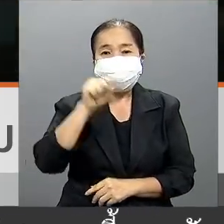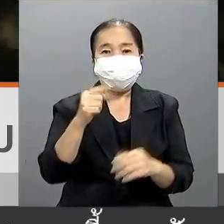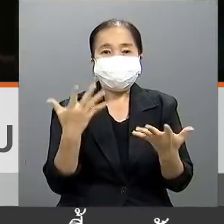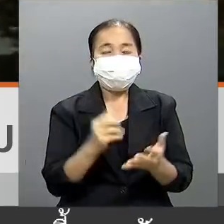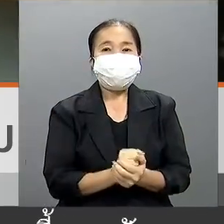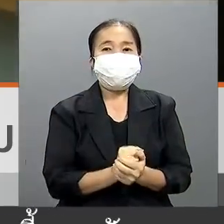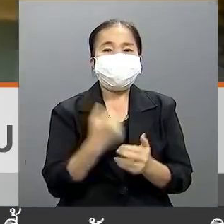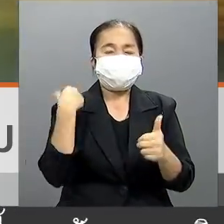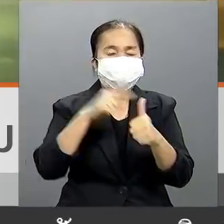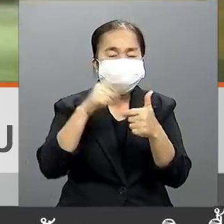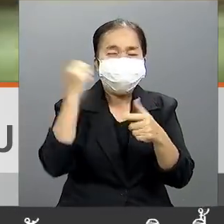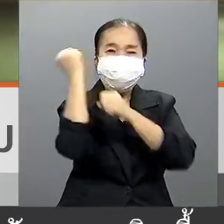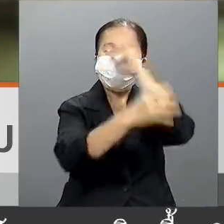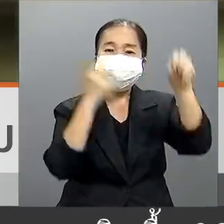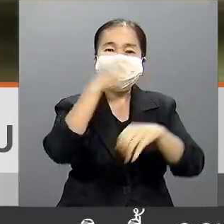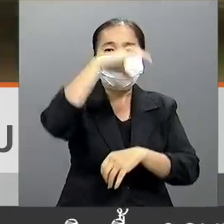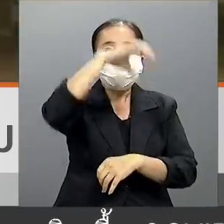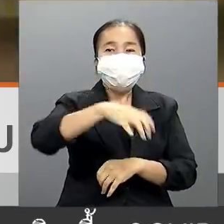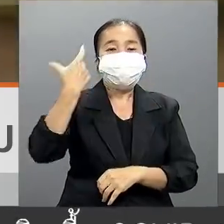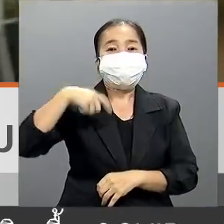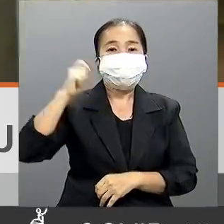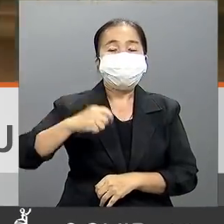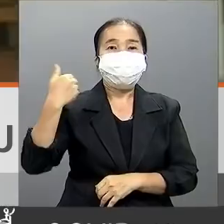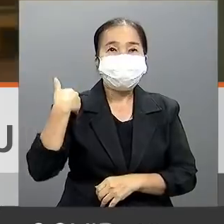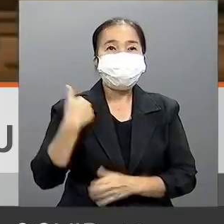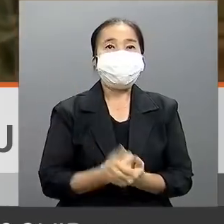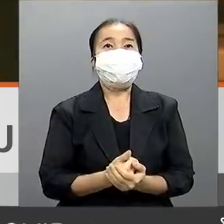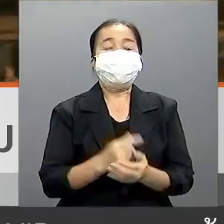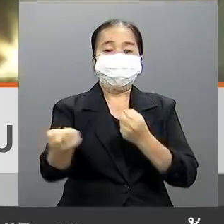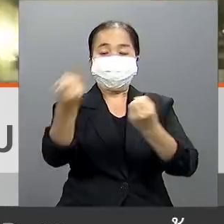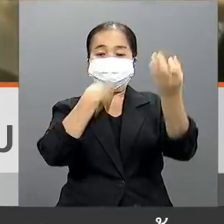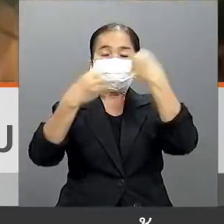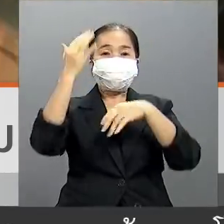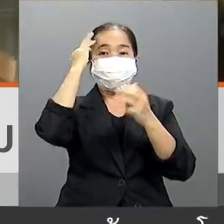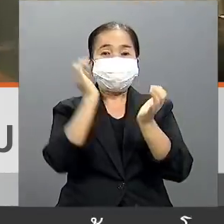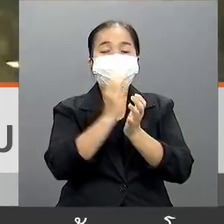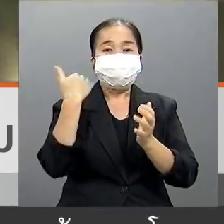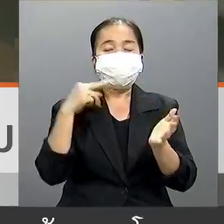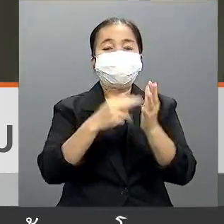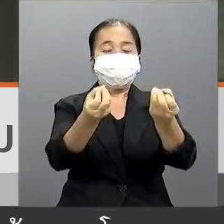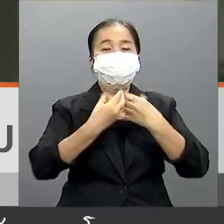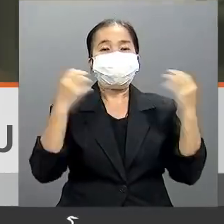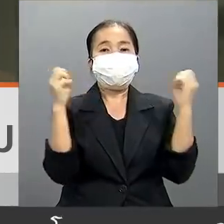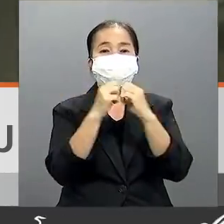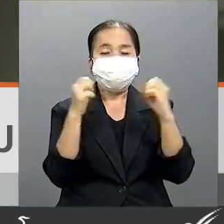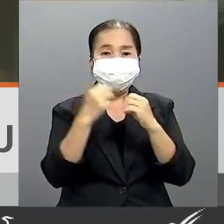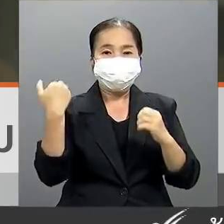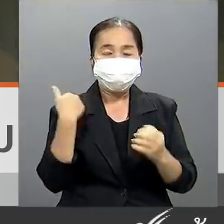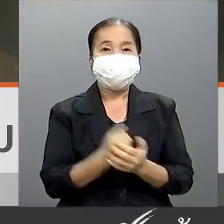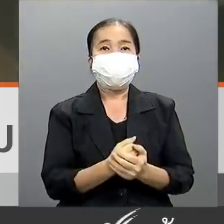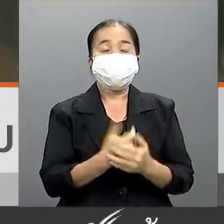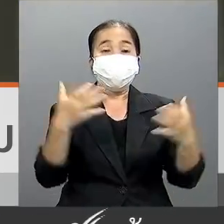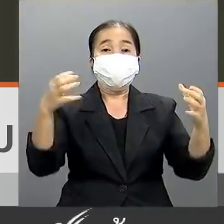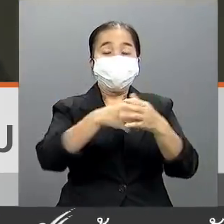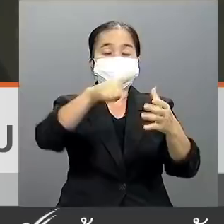ปิงปองและพลุยิงใส่เจ้าหน้าที่ตำรวจเป็นการก่อความวุ่นวายให้เกิดขึ้นในบ้านเมืองนะครับต่อมาทั้งกลุ่มรีเดมได้ประกาศยุติการชุมนุ